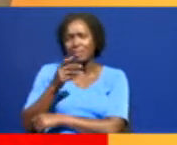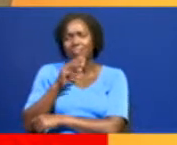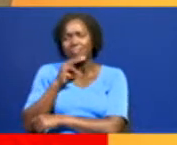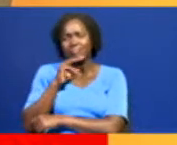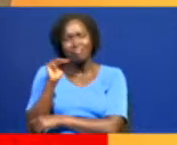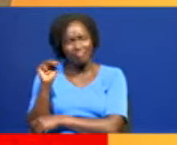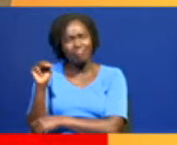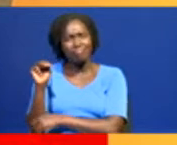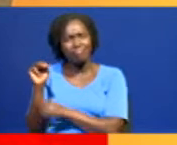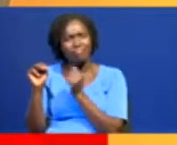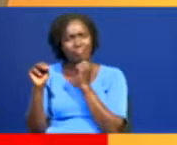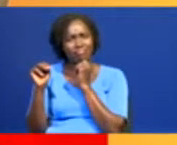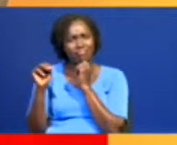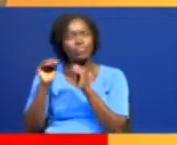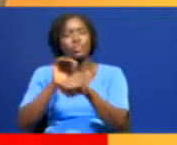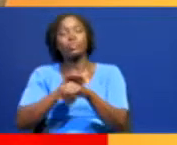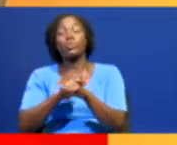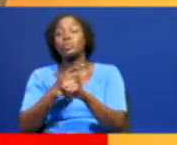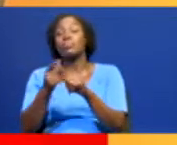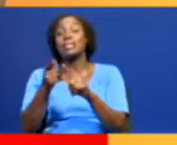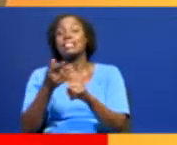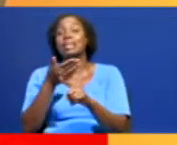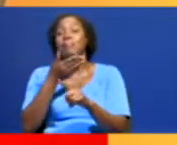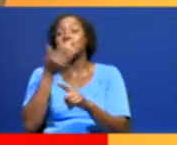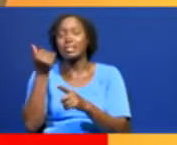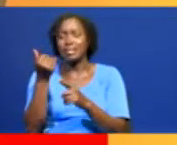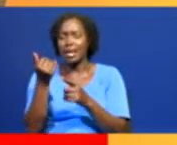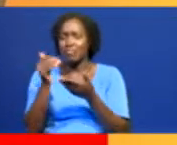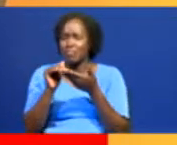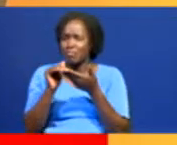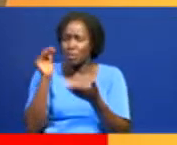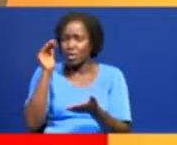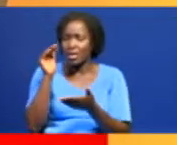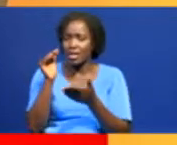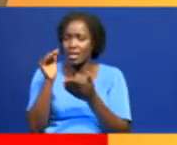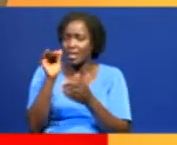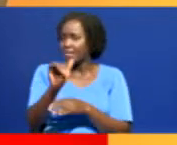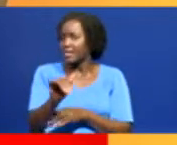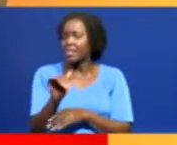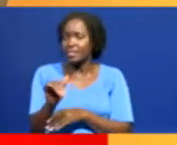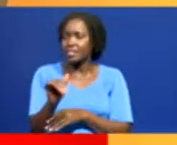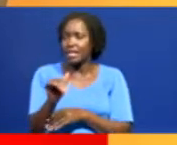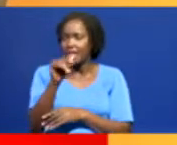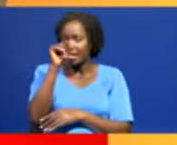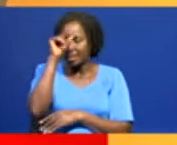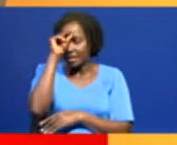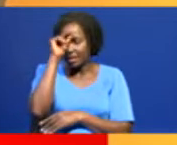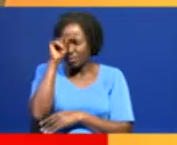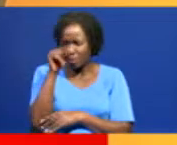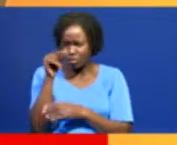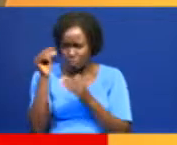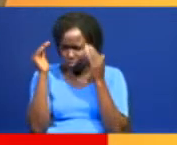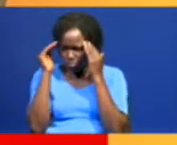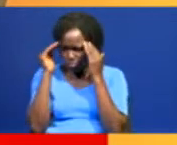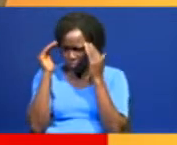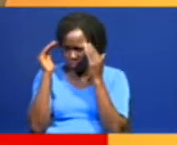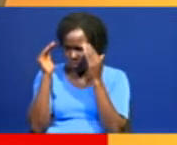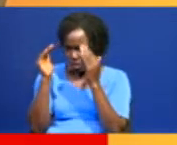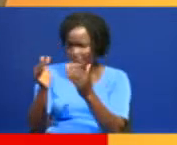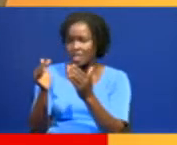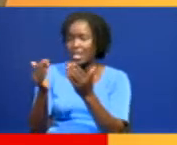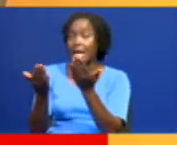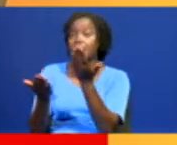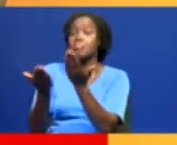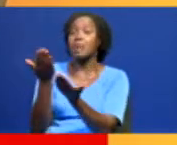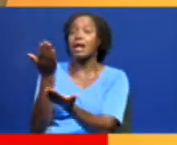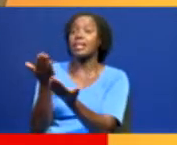Wamefanya vizuri, lakini pengine ingelikuwa vizuri zaidi kwamba serikali iangalie sehemu nzima. Hmm.